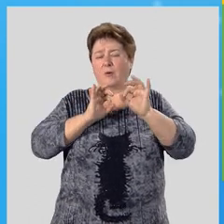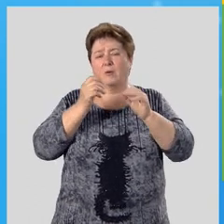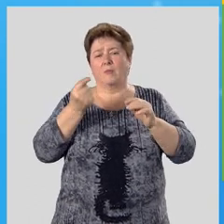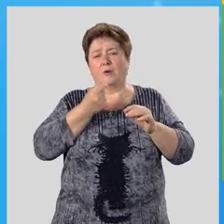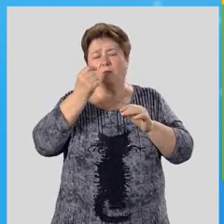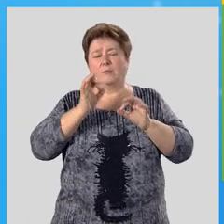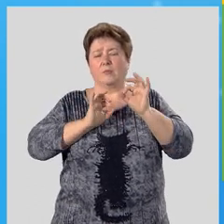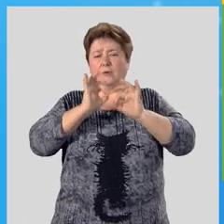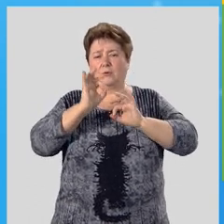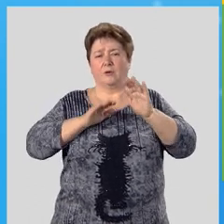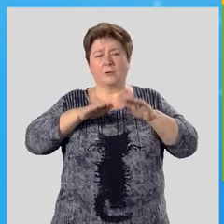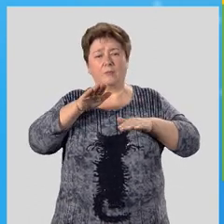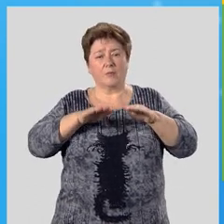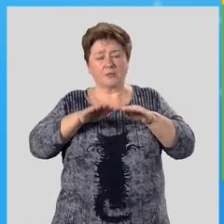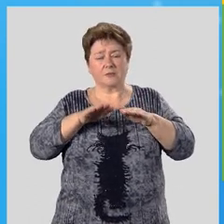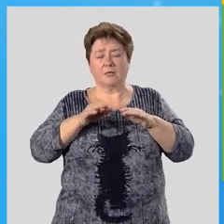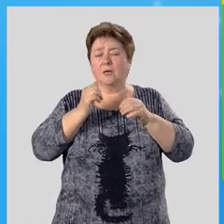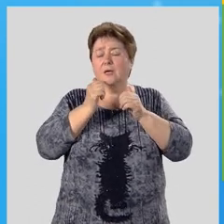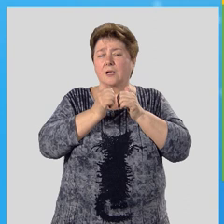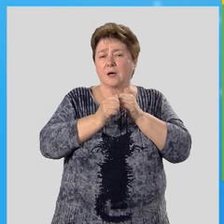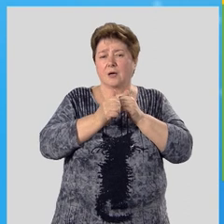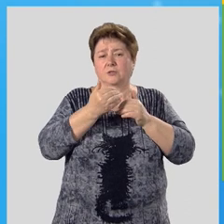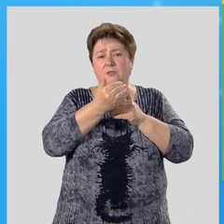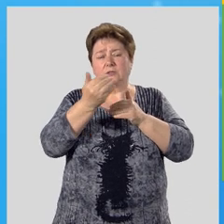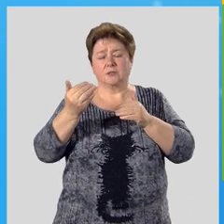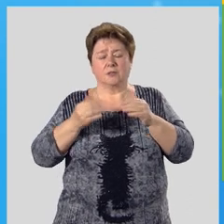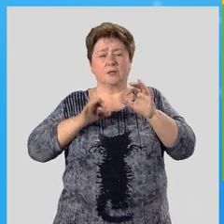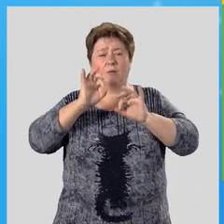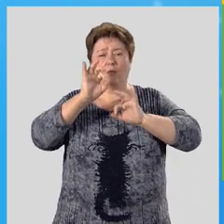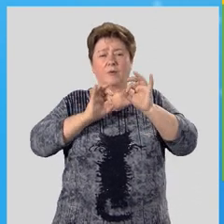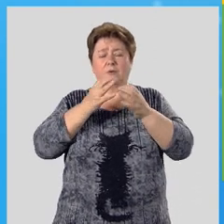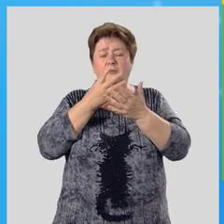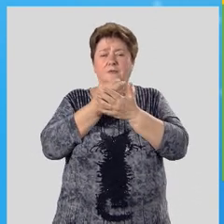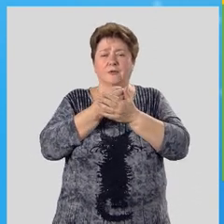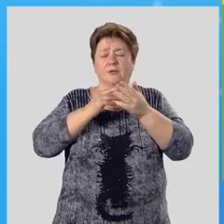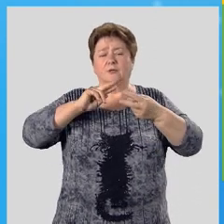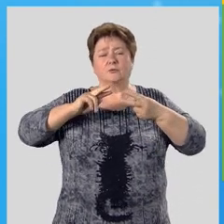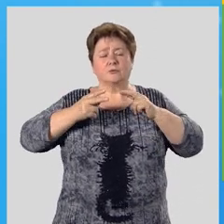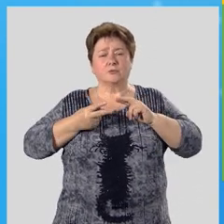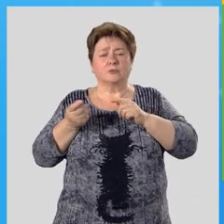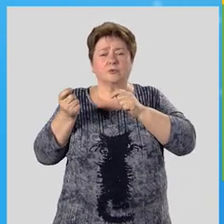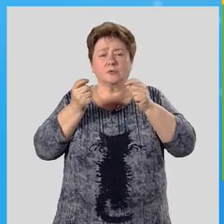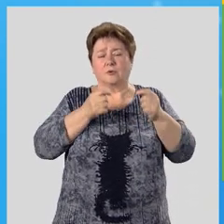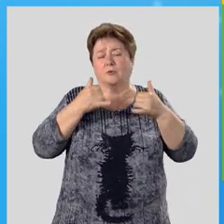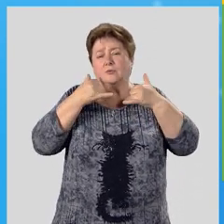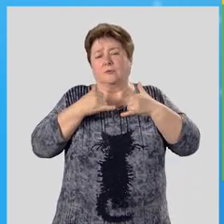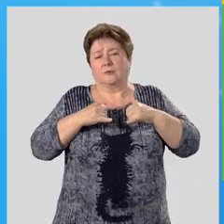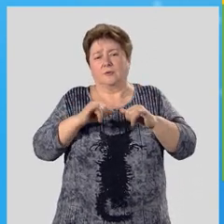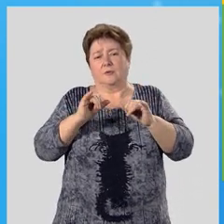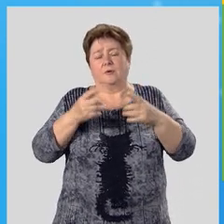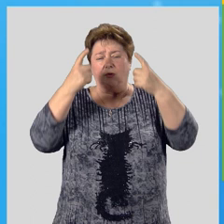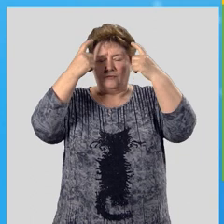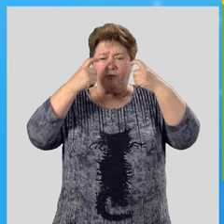малой молекулярной массой. Каждая из таких молекул в своей структуре несет